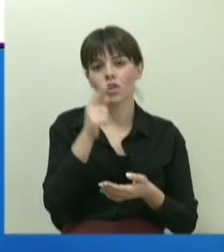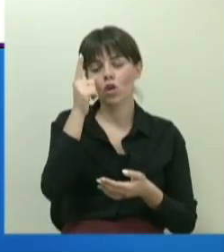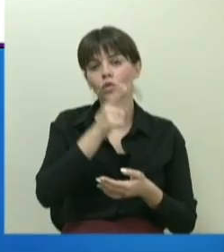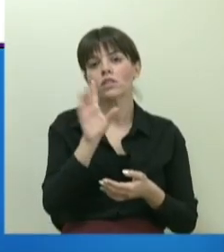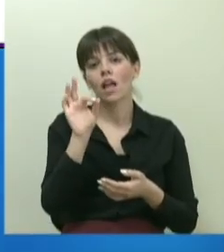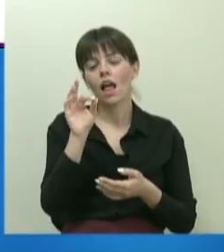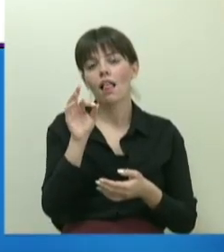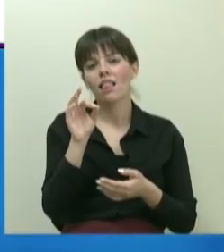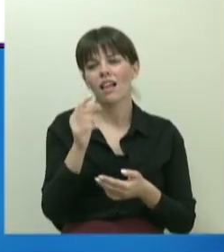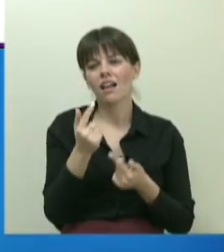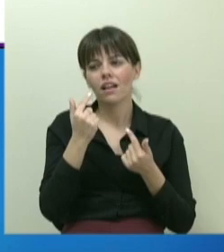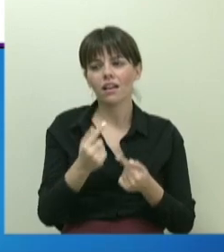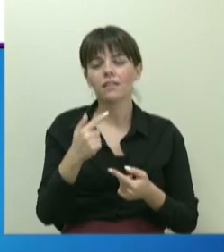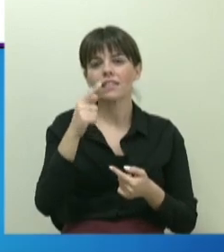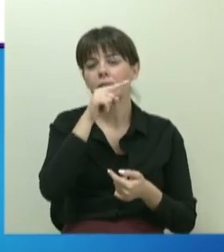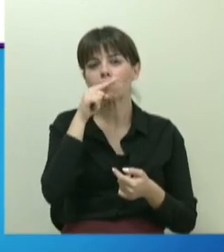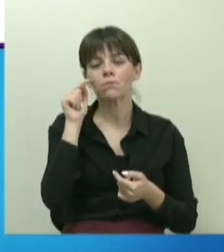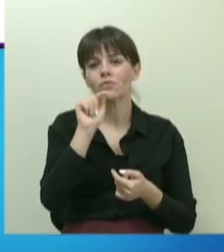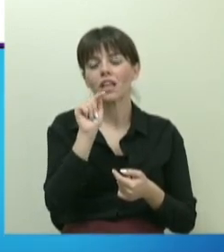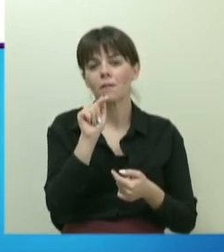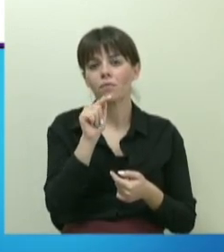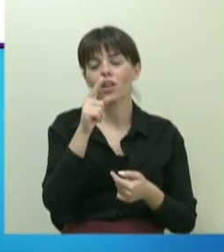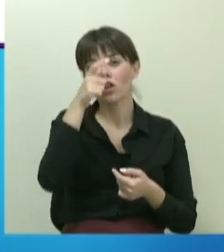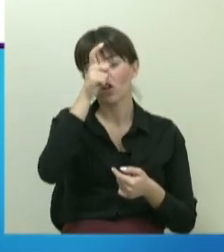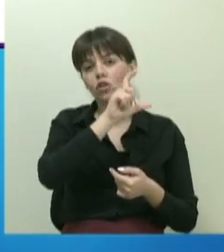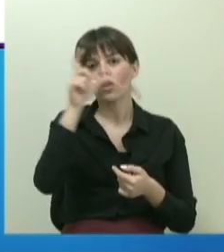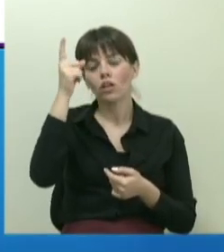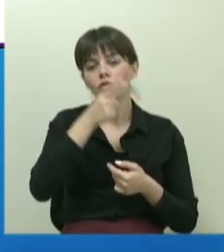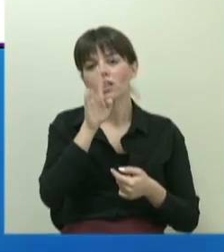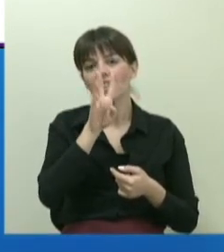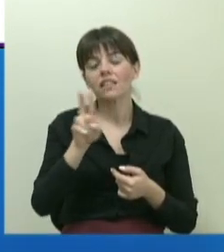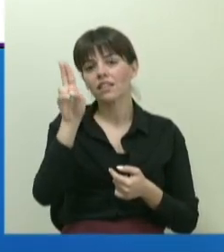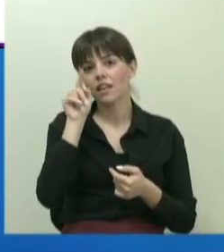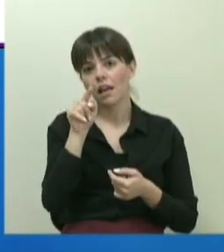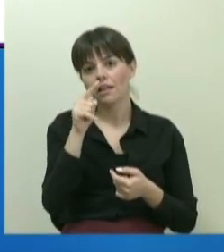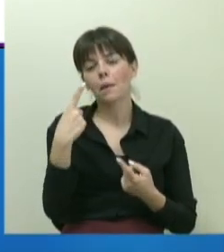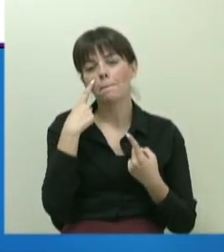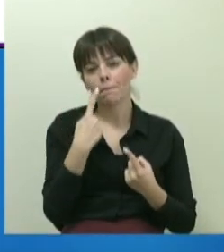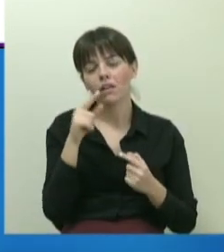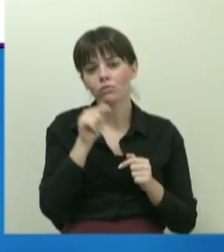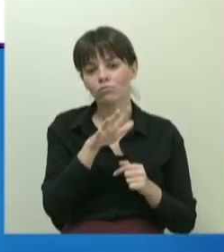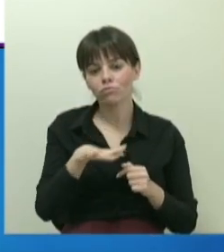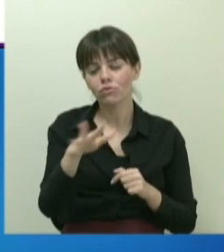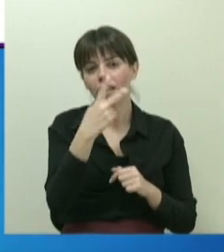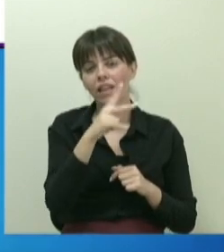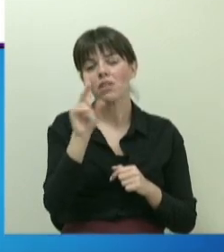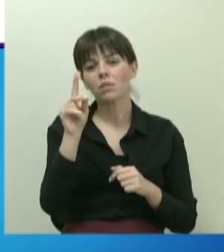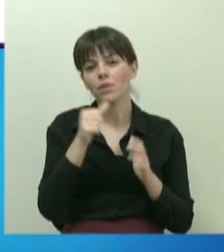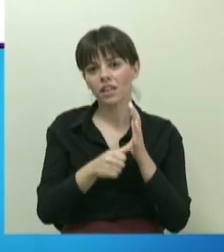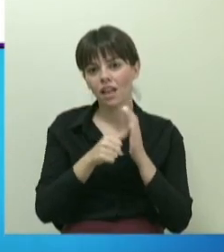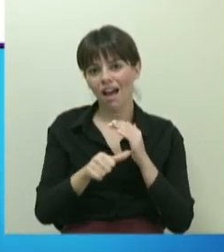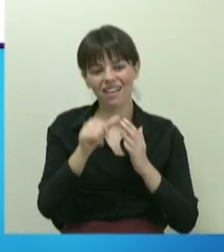minimum, kırmızı çizgi. Türkiye'de %47. Bakın bunlar 2021